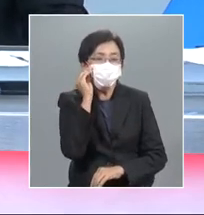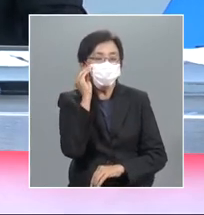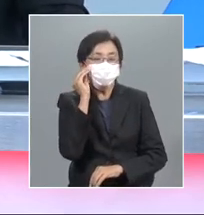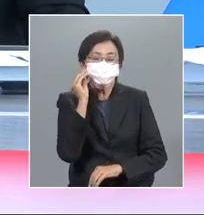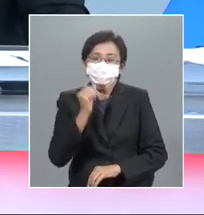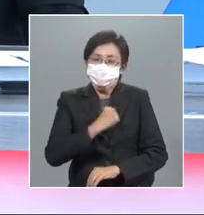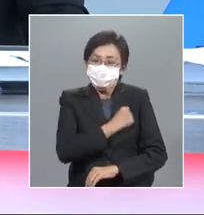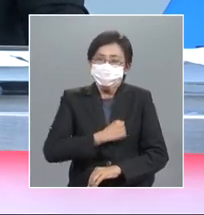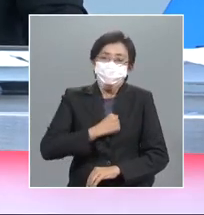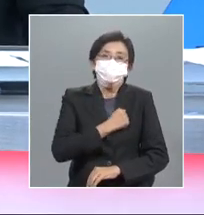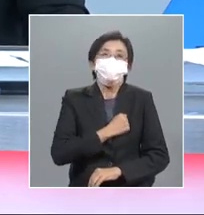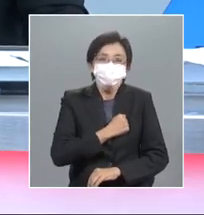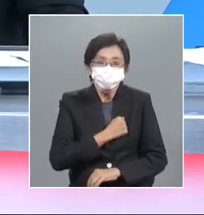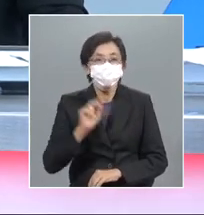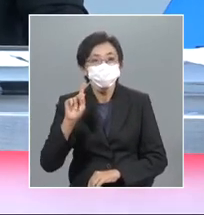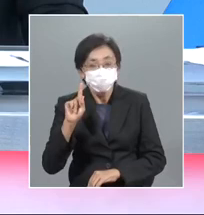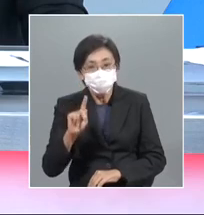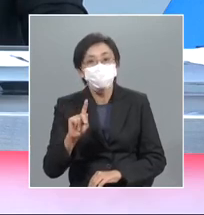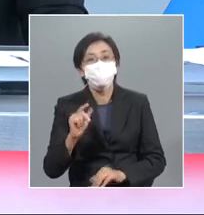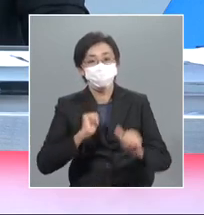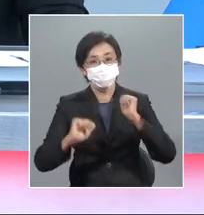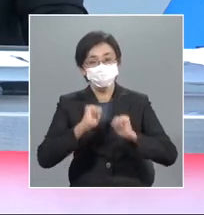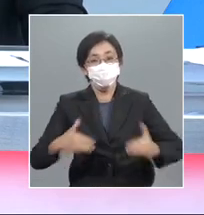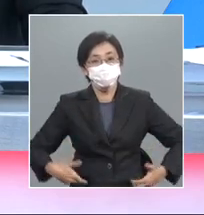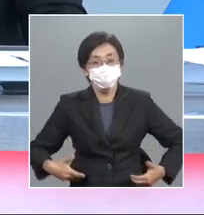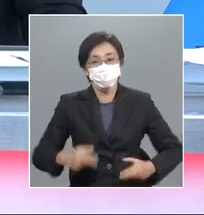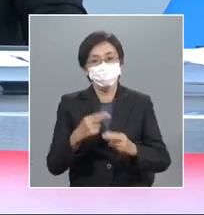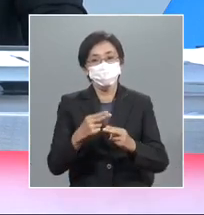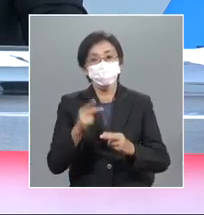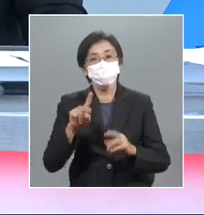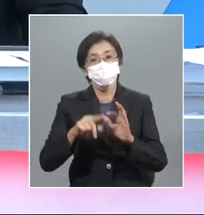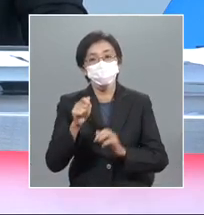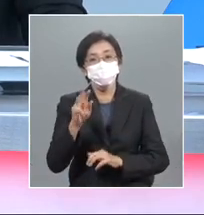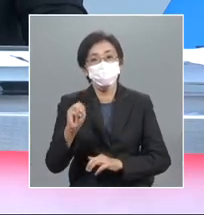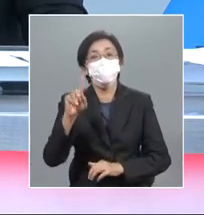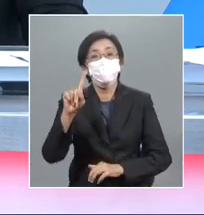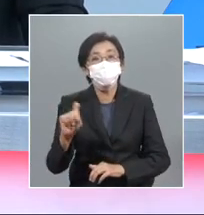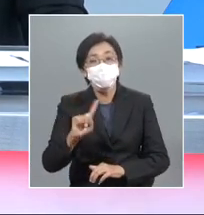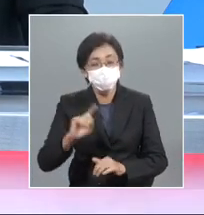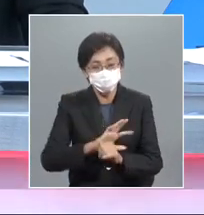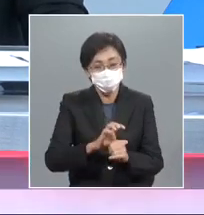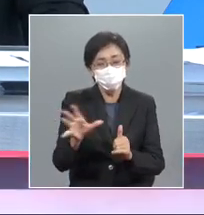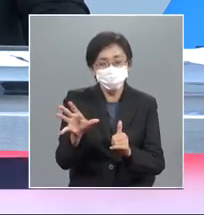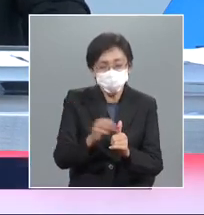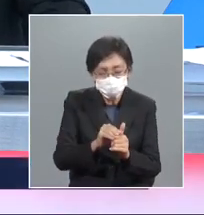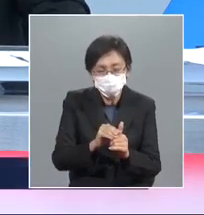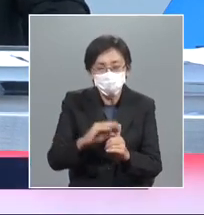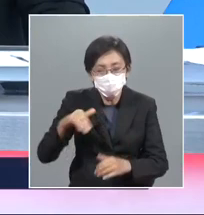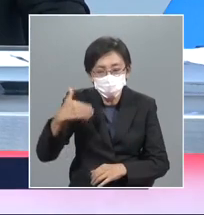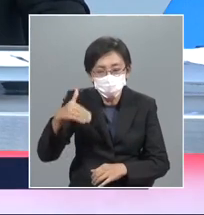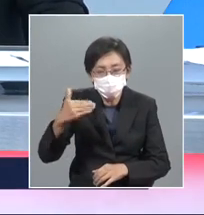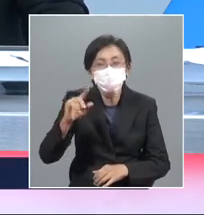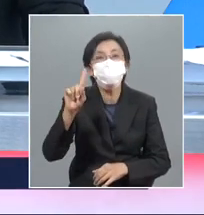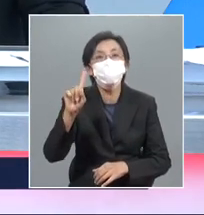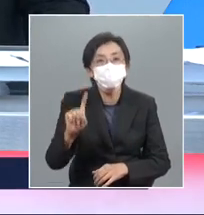นะฮะก็คือนะค่อมชวนชื่นนะครับเสียชีวิตแล้วนะครับจากการติดเชื้อโควิชในทีนและ